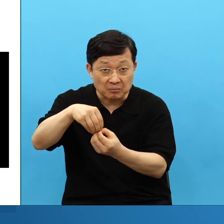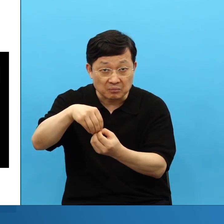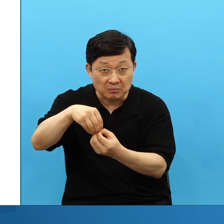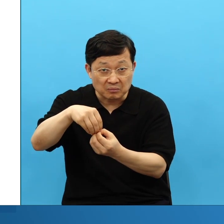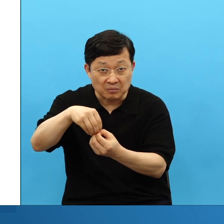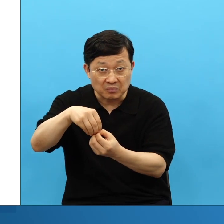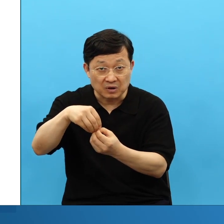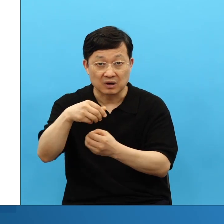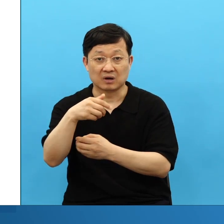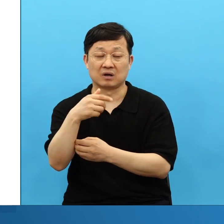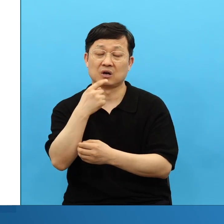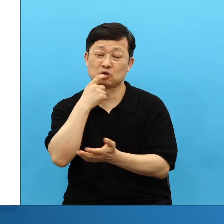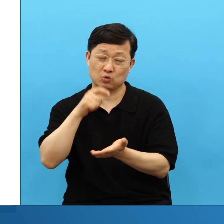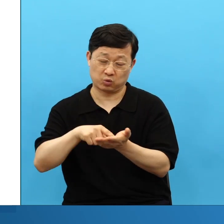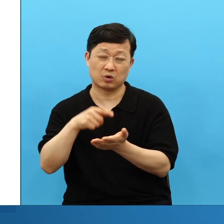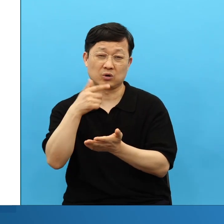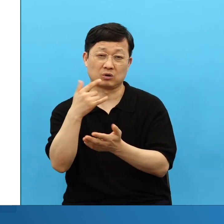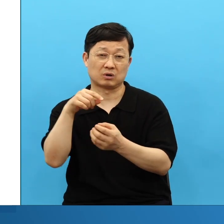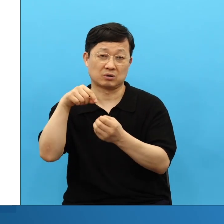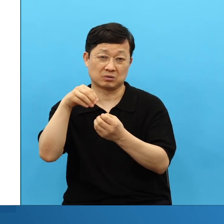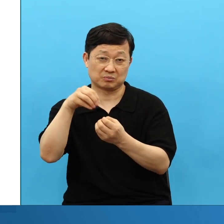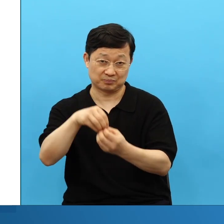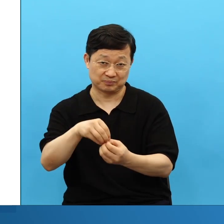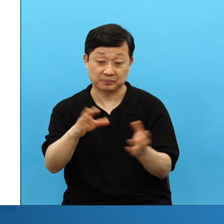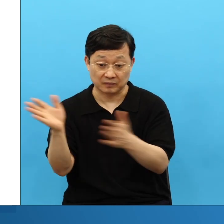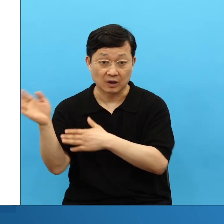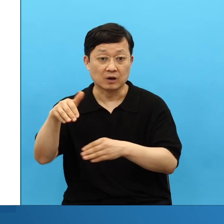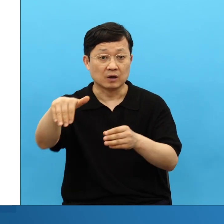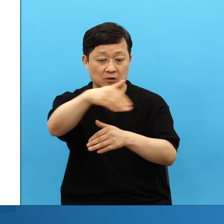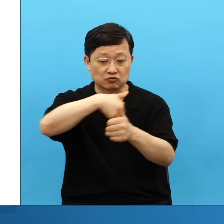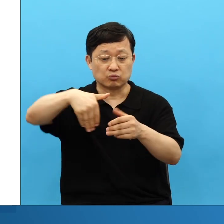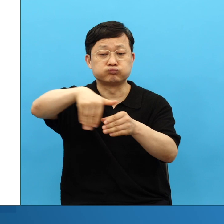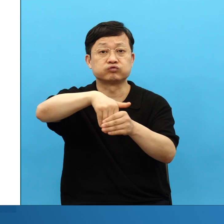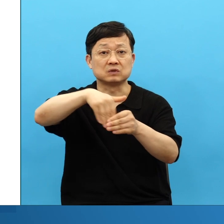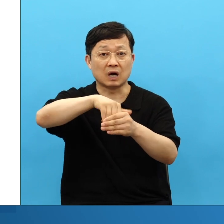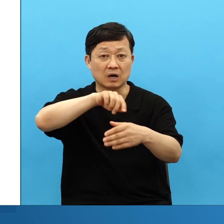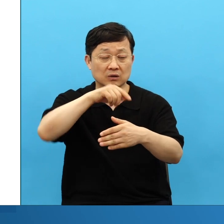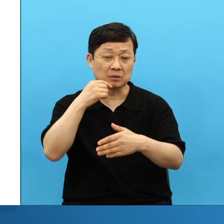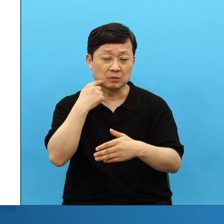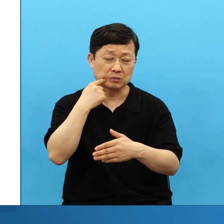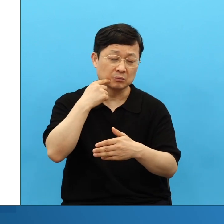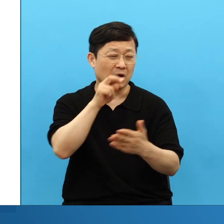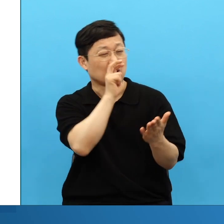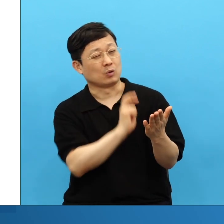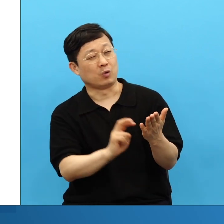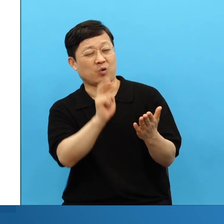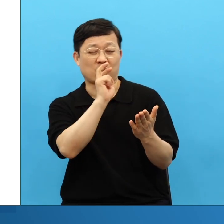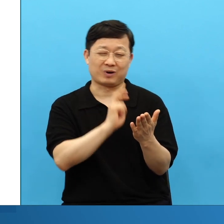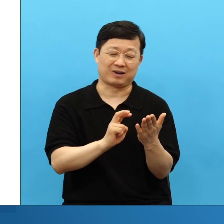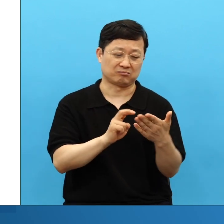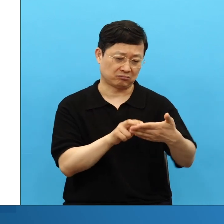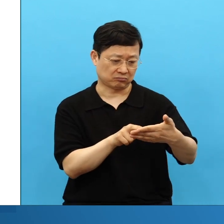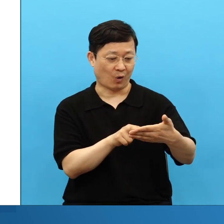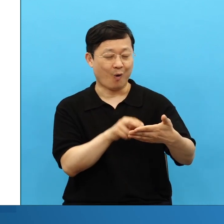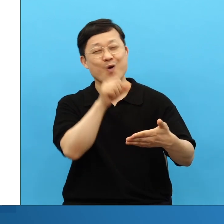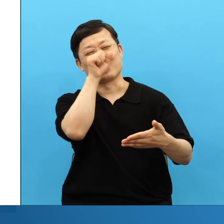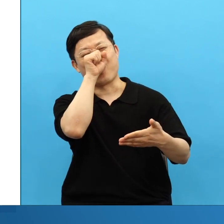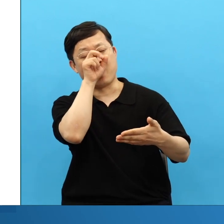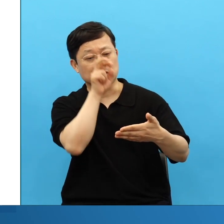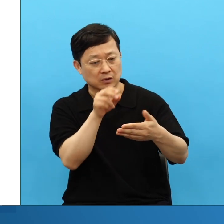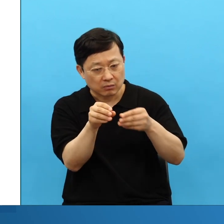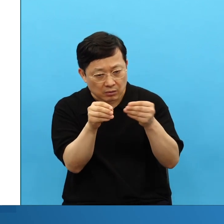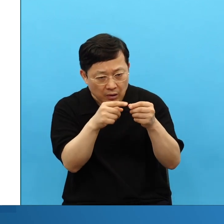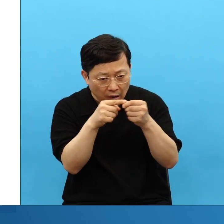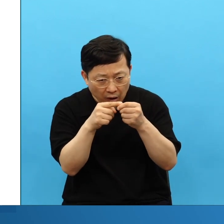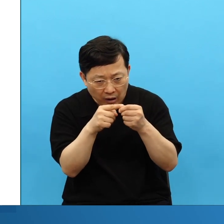다음. 우리 문화 속에 사실 중독이 많이 깃들여져 있죠. 노래 속에 오 마이 갓 제목이 너무 좋은데 저 노래